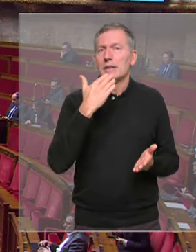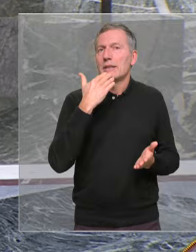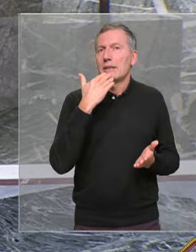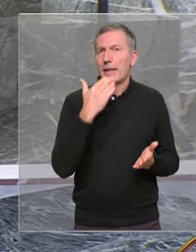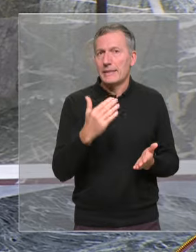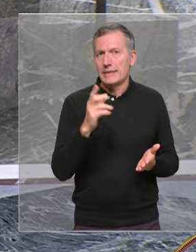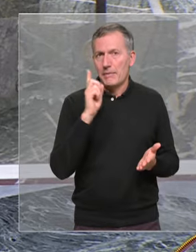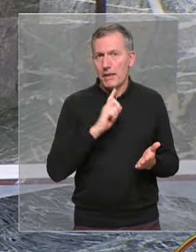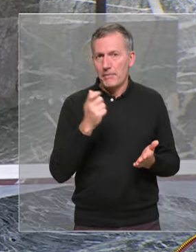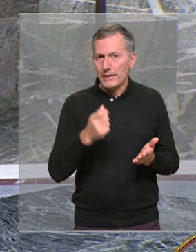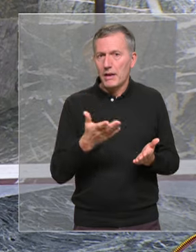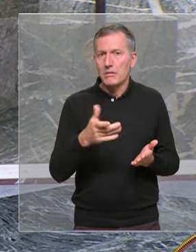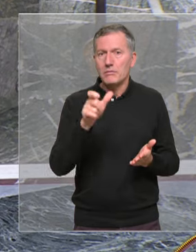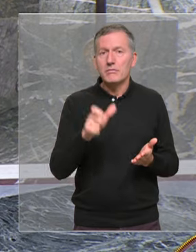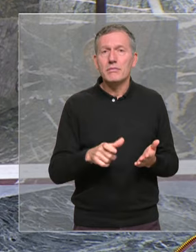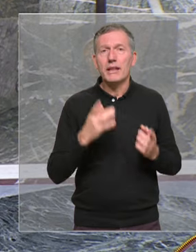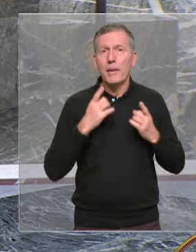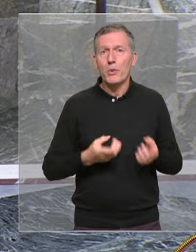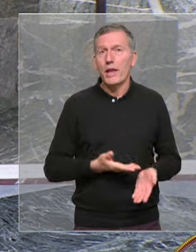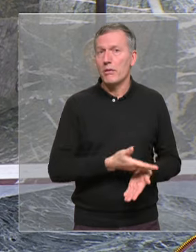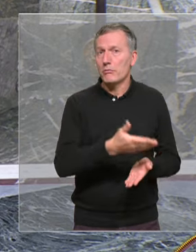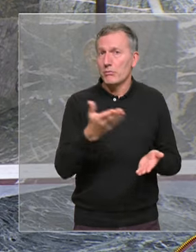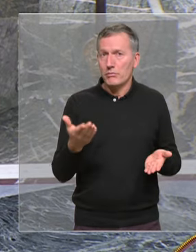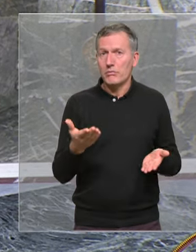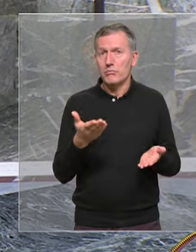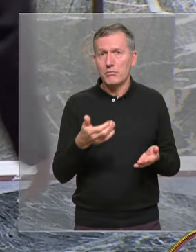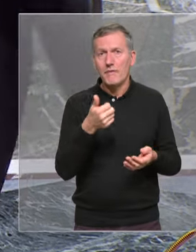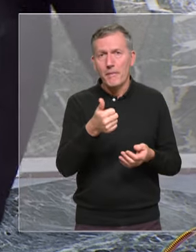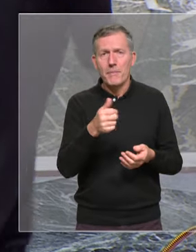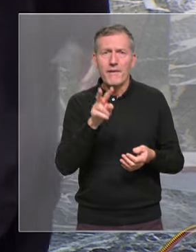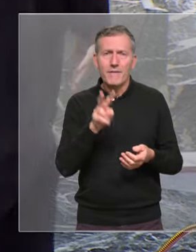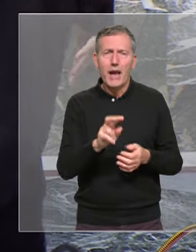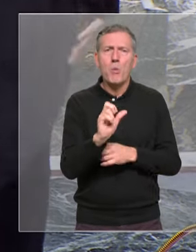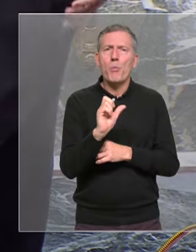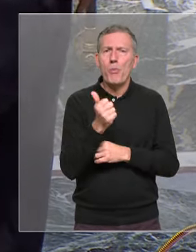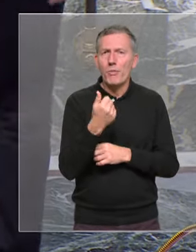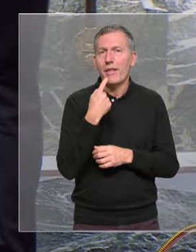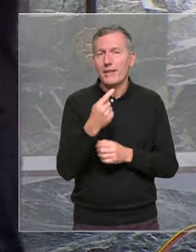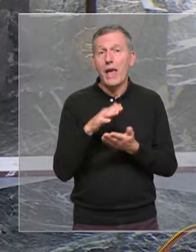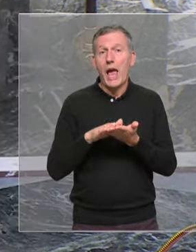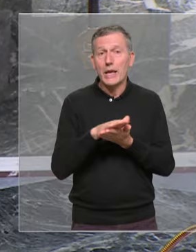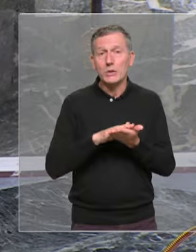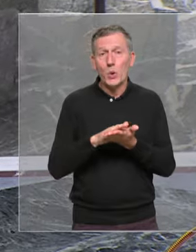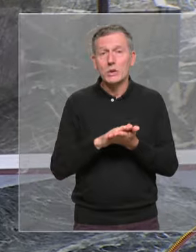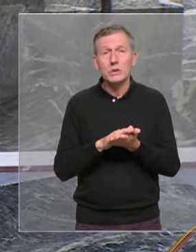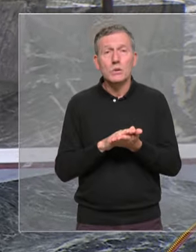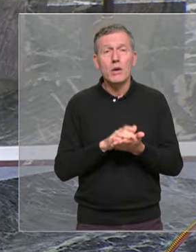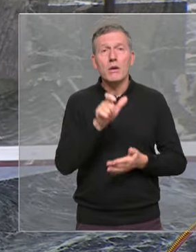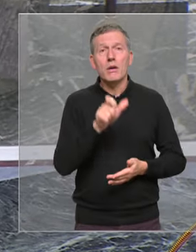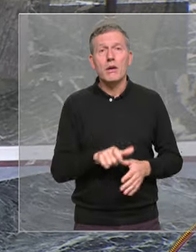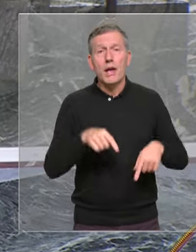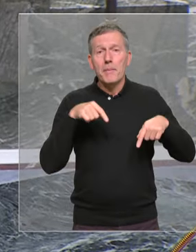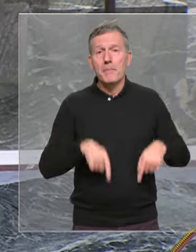Mesdames et Messieurs les députés, Madame les députés, je vous prie tout d'abord d'excuser les ministres de l'Europe et des